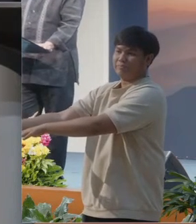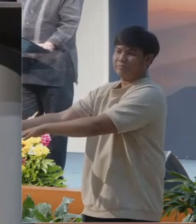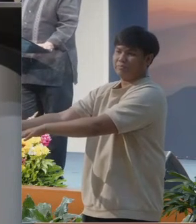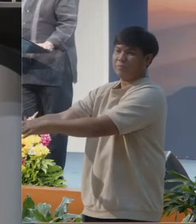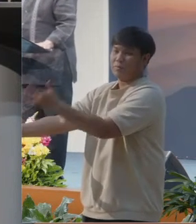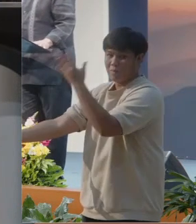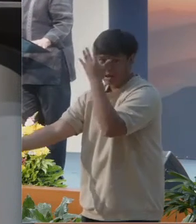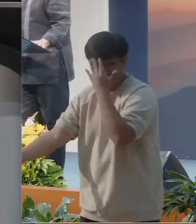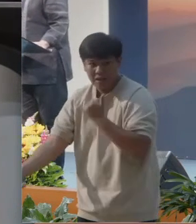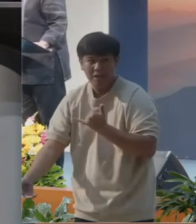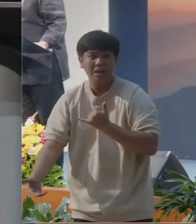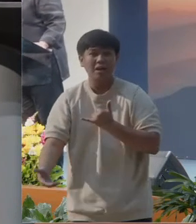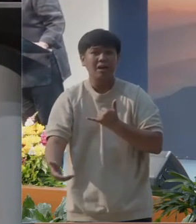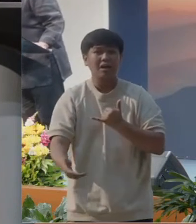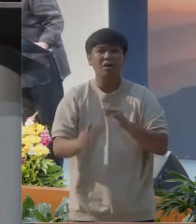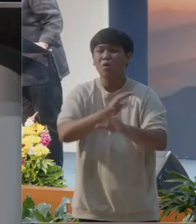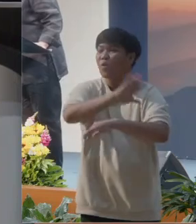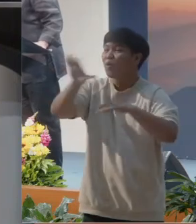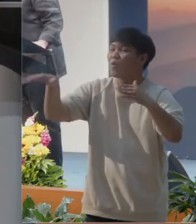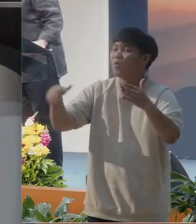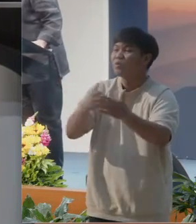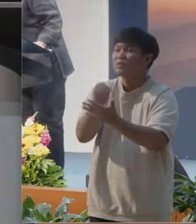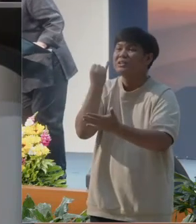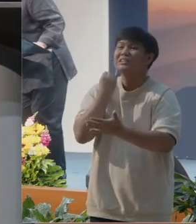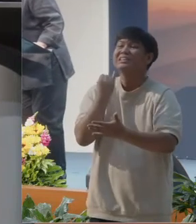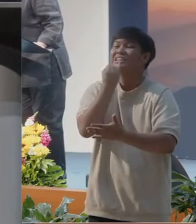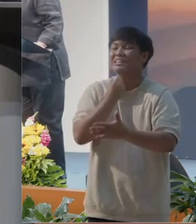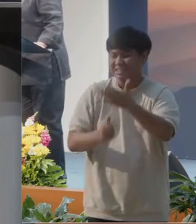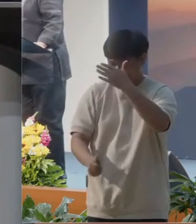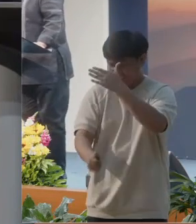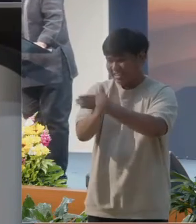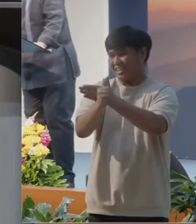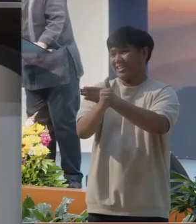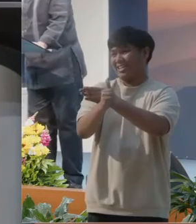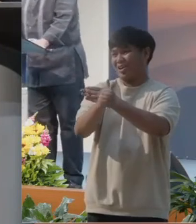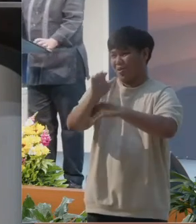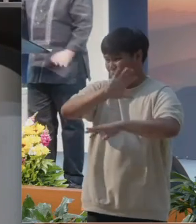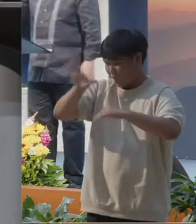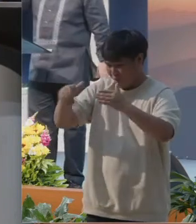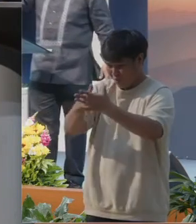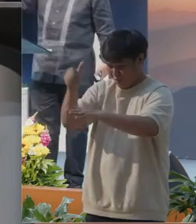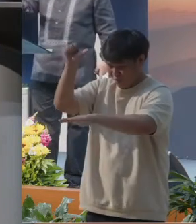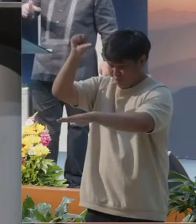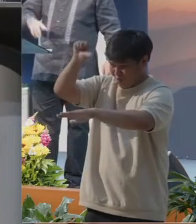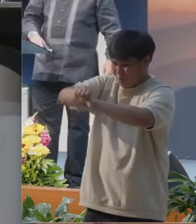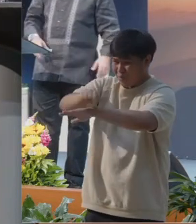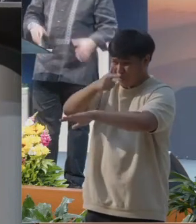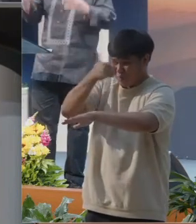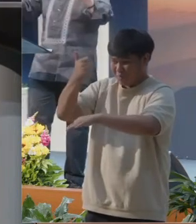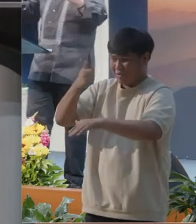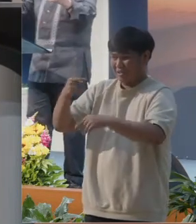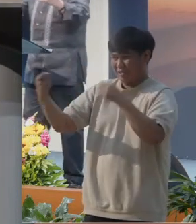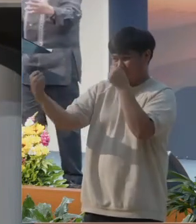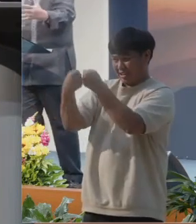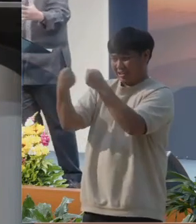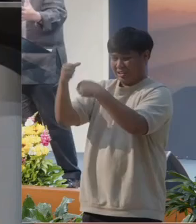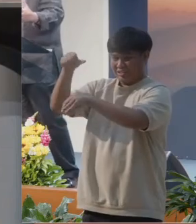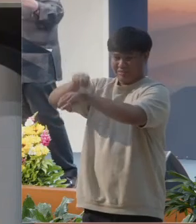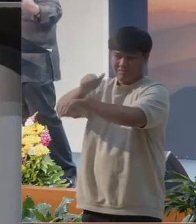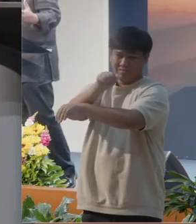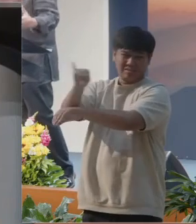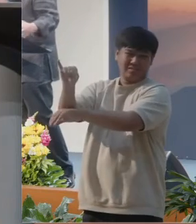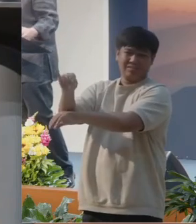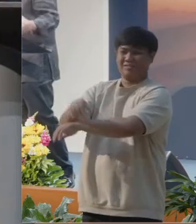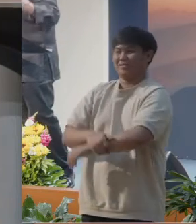Bakit po? Abay, buong Israel ang siyang napanganib, ang siyang natalo dahil sa kasalanan ni Akan. Ito nga po yung sinasabi